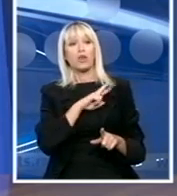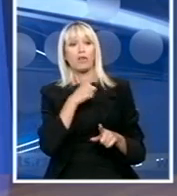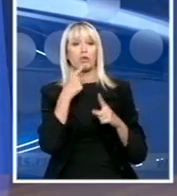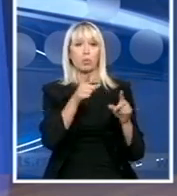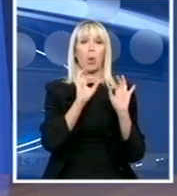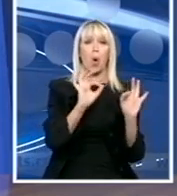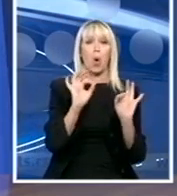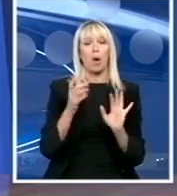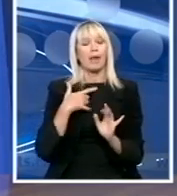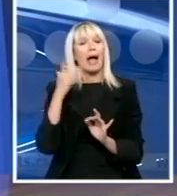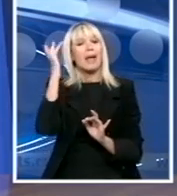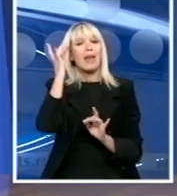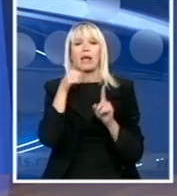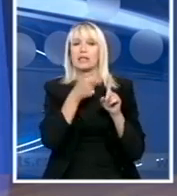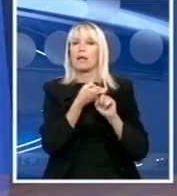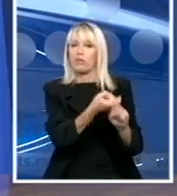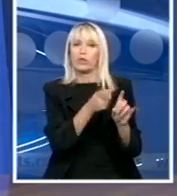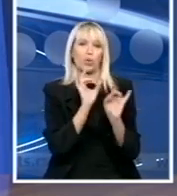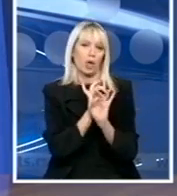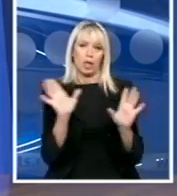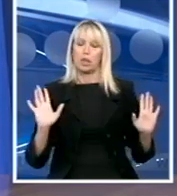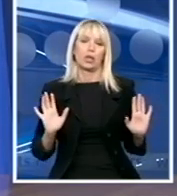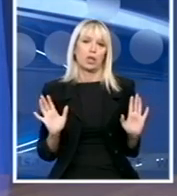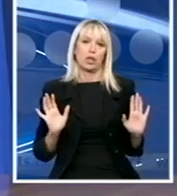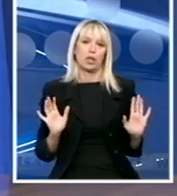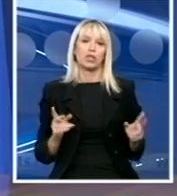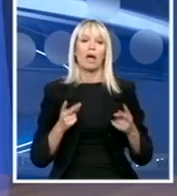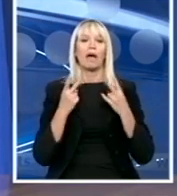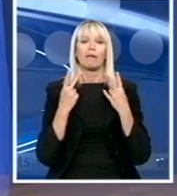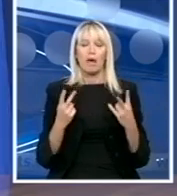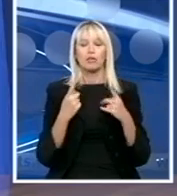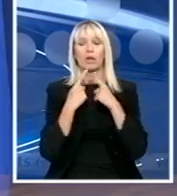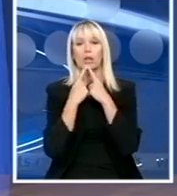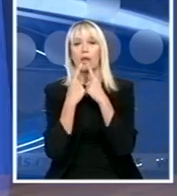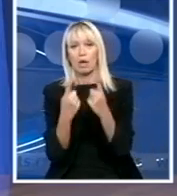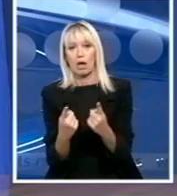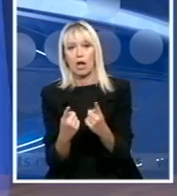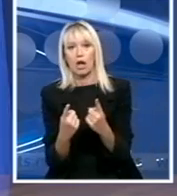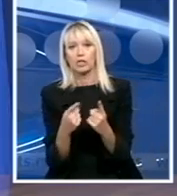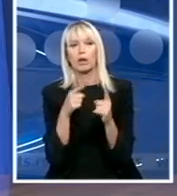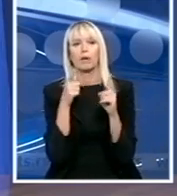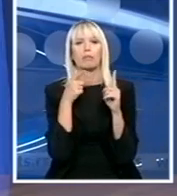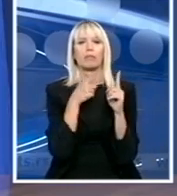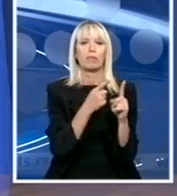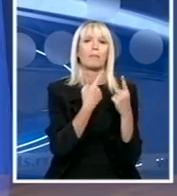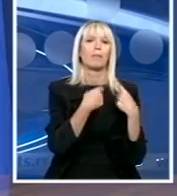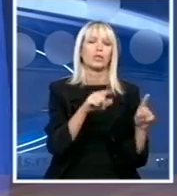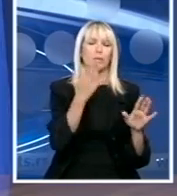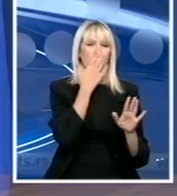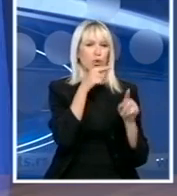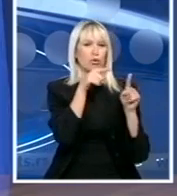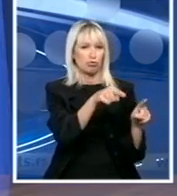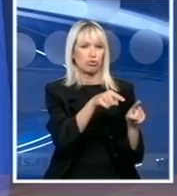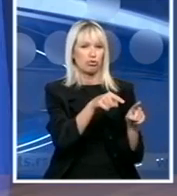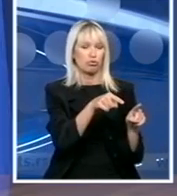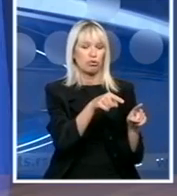tome ne znam ništa posebno. Ono što je bitno naglasiti, da kad je posebno, kad su škole u pitanju, i ponovo to da naglasim ovog puta